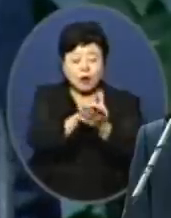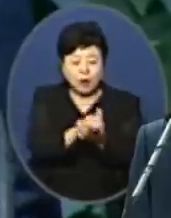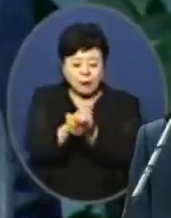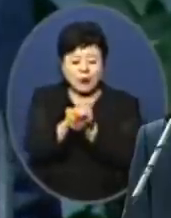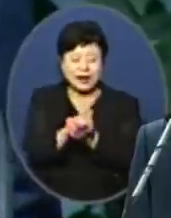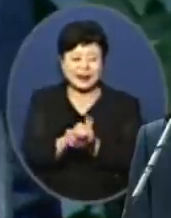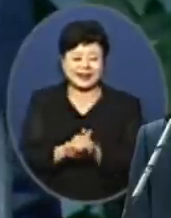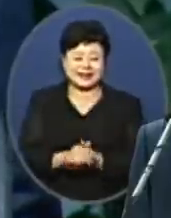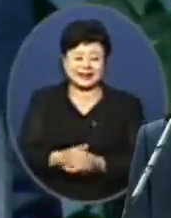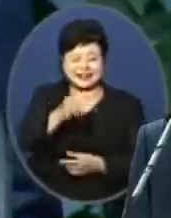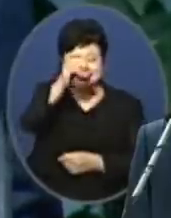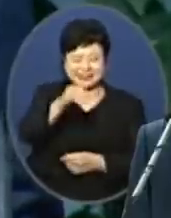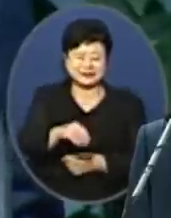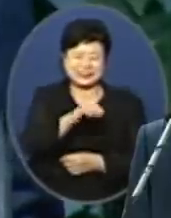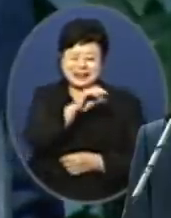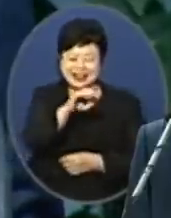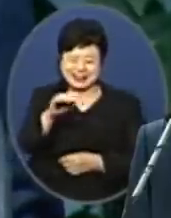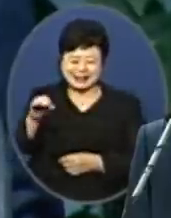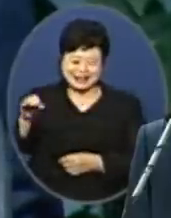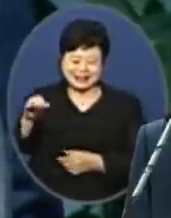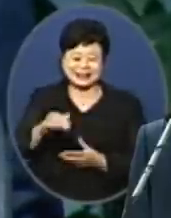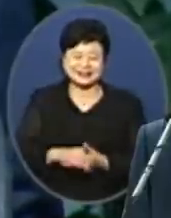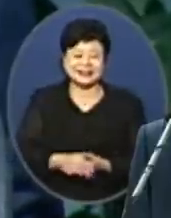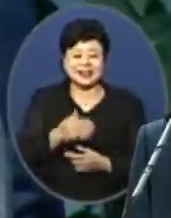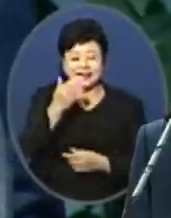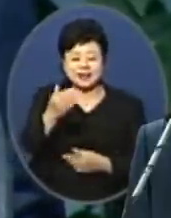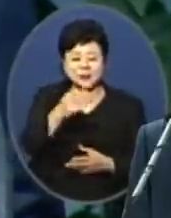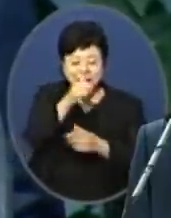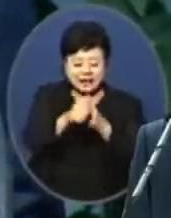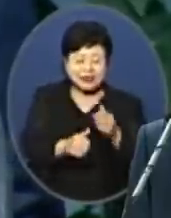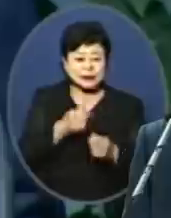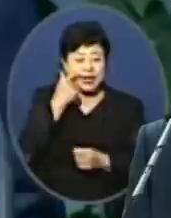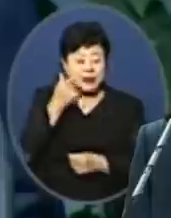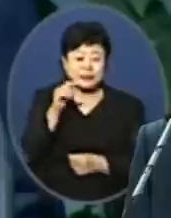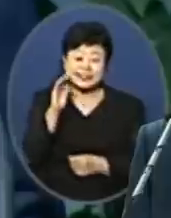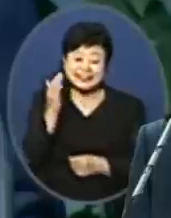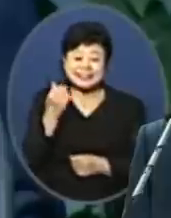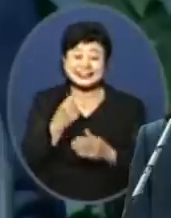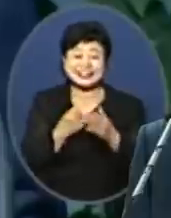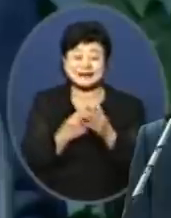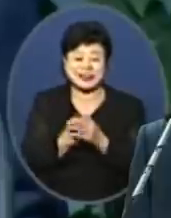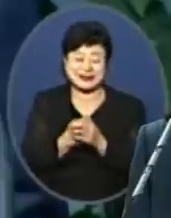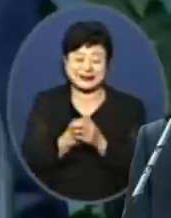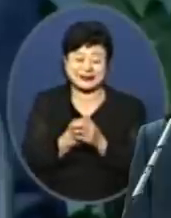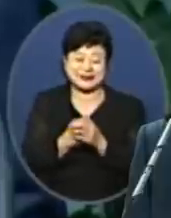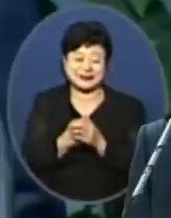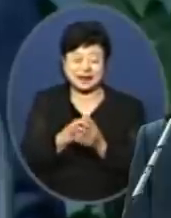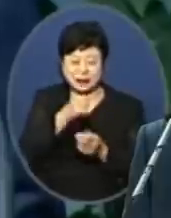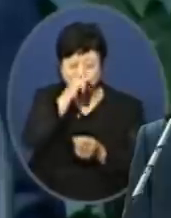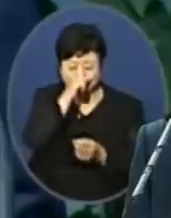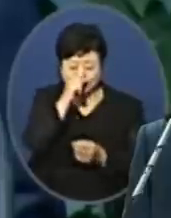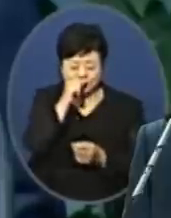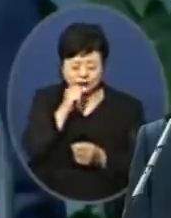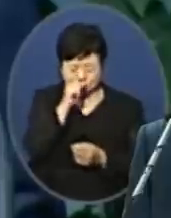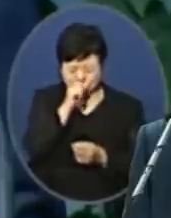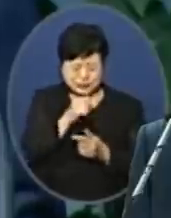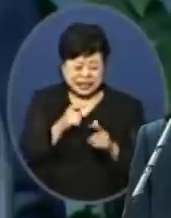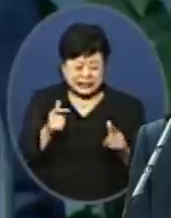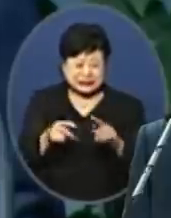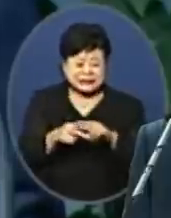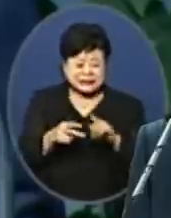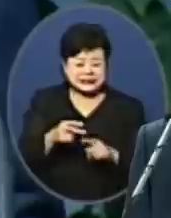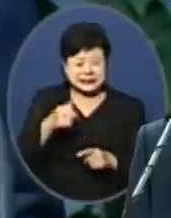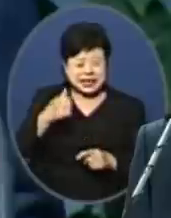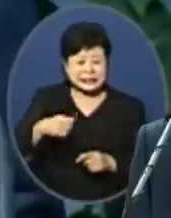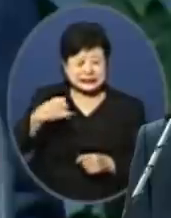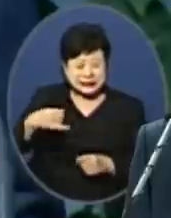화목하시기를 원하신 것입니다. 여러분 하나님은 우리 아버지시거든. 좋든지 하단든지